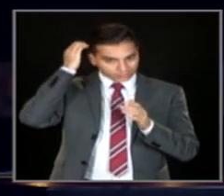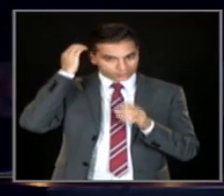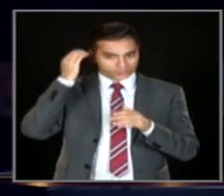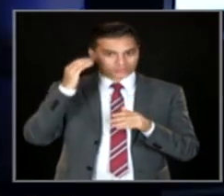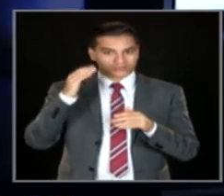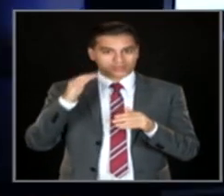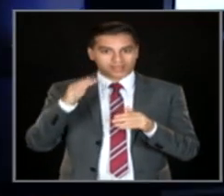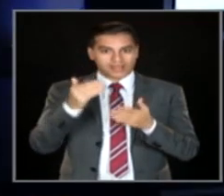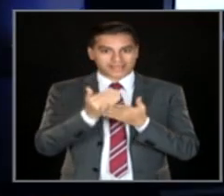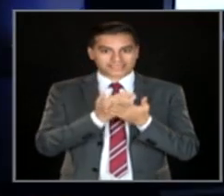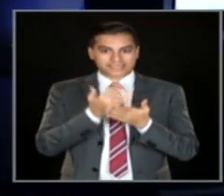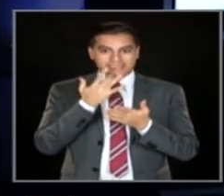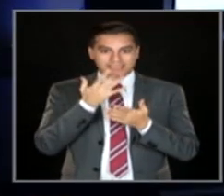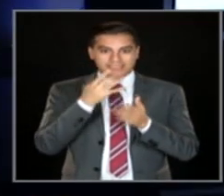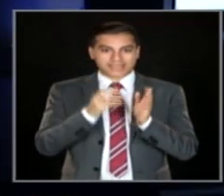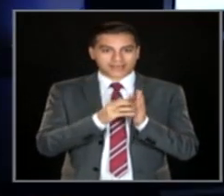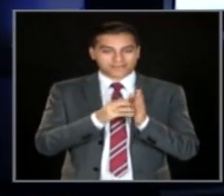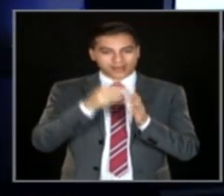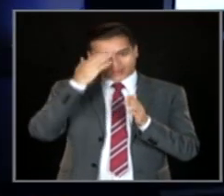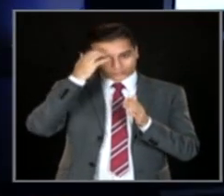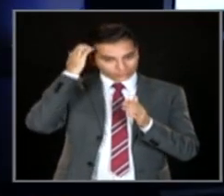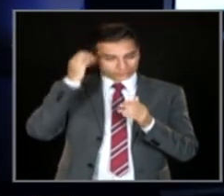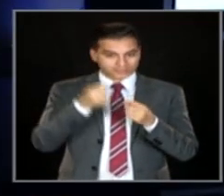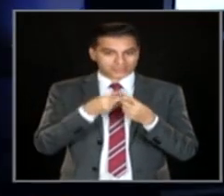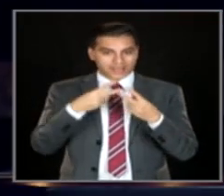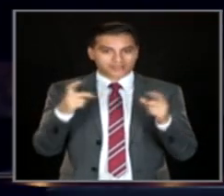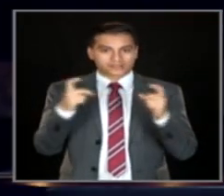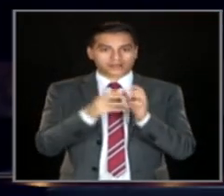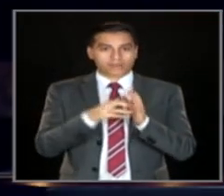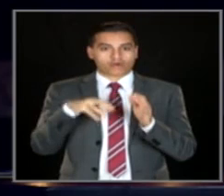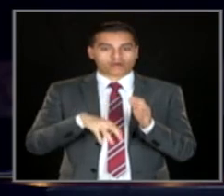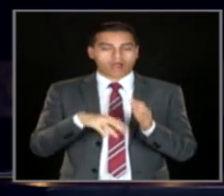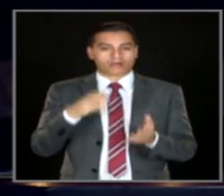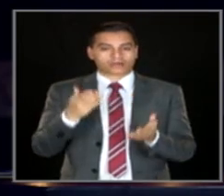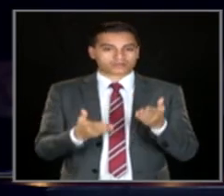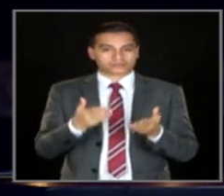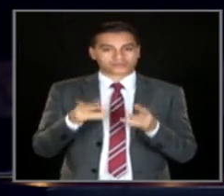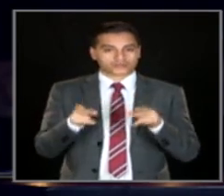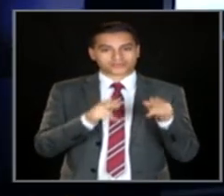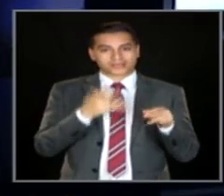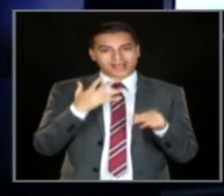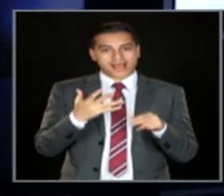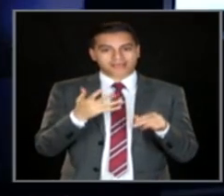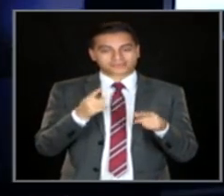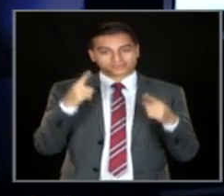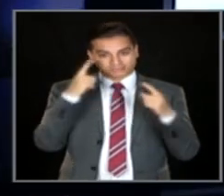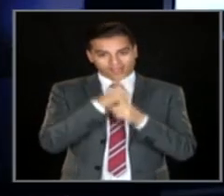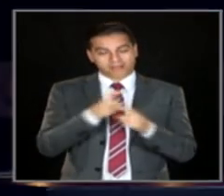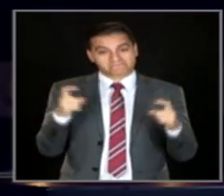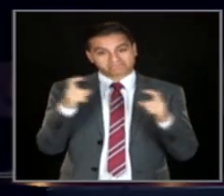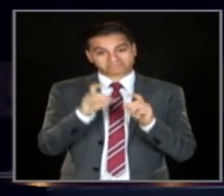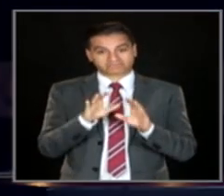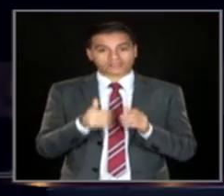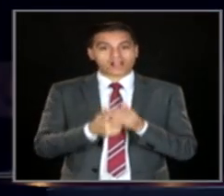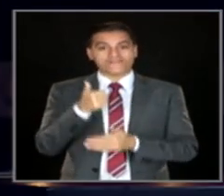جامعة طنطا قبل النهائي. جامعة أسيوط في النهائي. خير. محدش عارف إيه اللي هيحصل في الموسم الخامس. أفضل لاعب